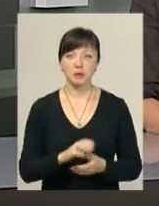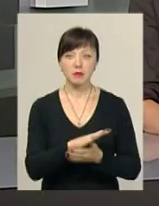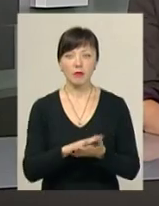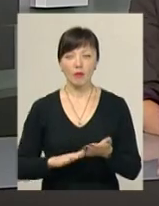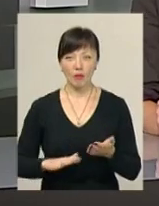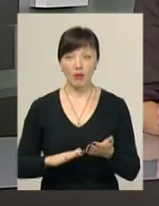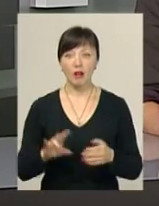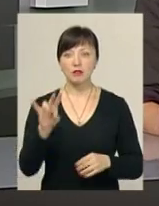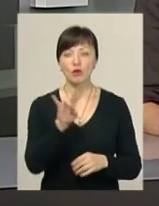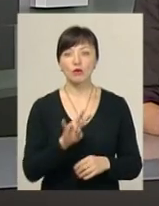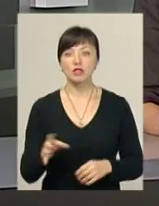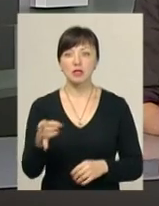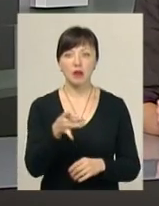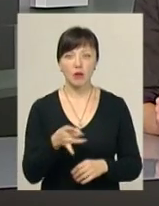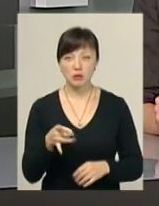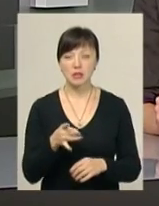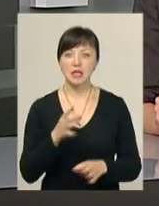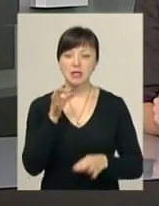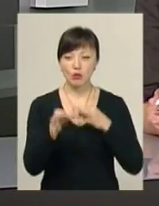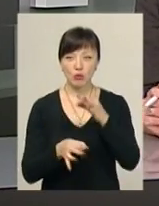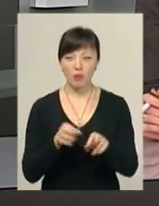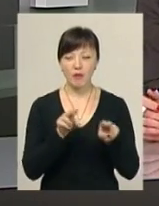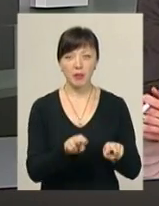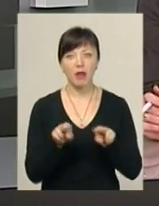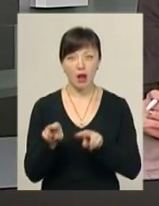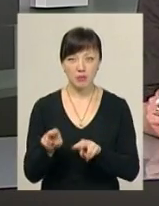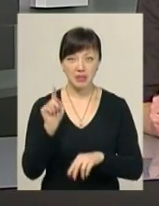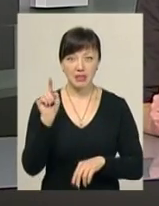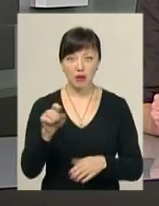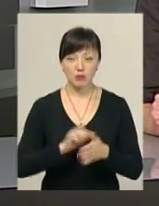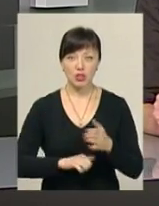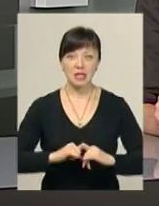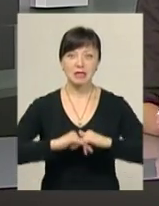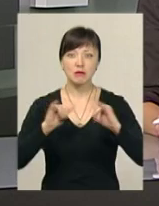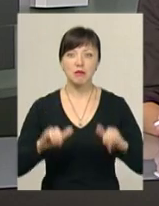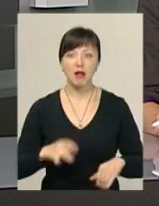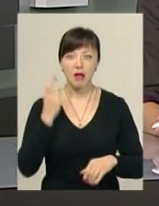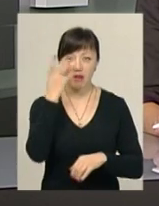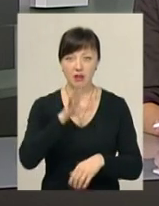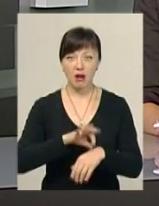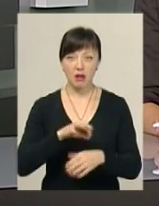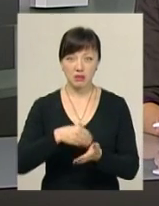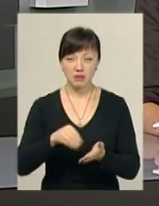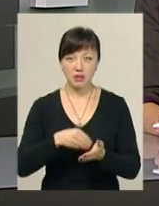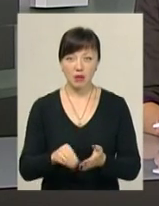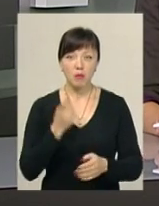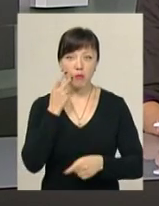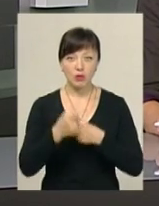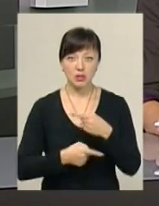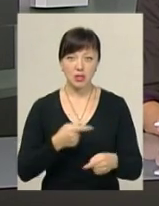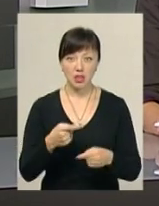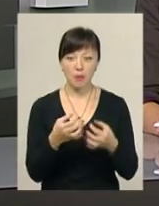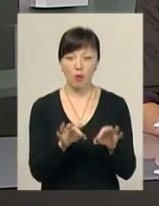Продовжуємо. Новоушицький район під цілодобовим наглядом. Там через спалах африканки діє постійний пропускний режим.